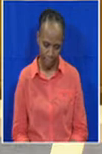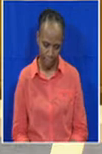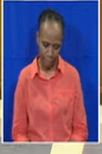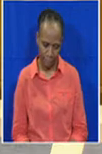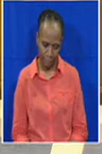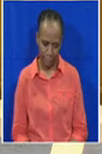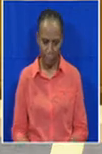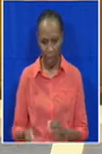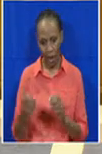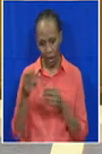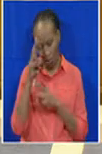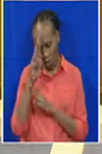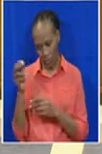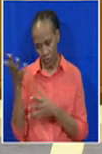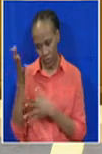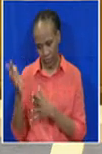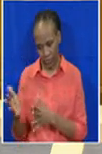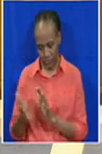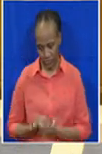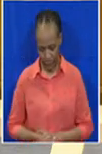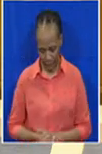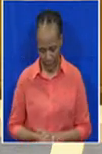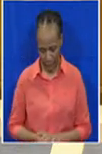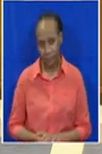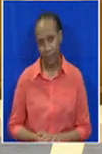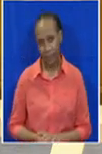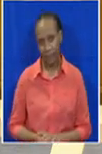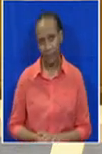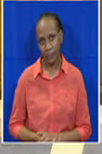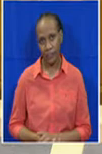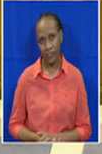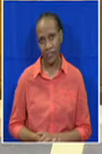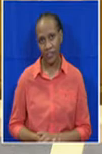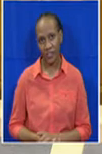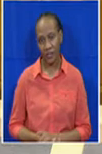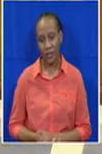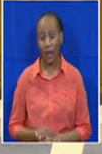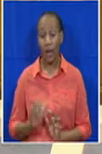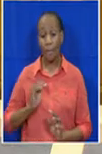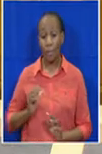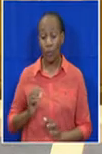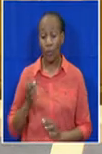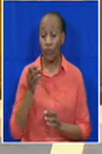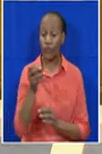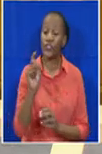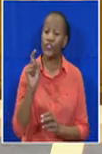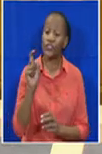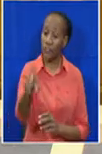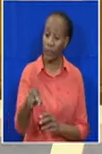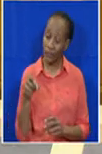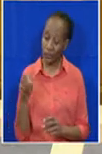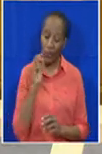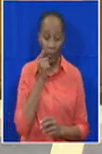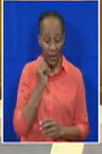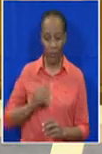Achbare Speaker, graag wil ek die visse mannen en vrouwen welkom heet hier in die parlement. Hulle is die sout van die aarde. Hulle ken visvang